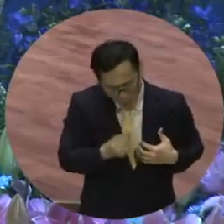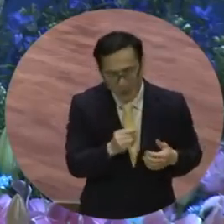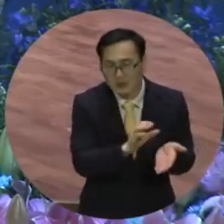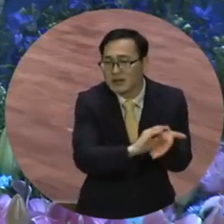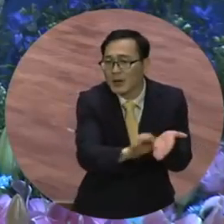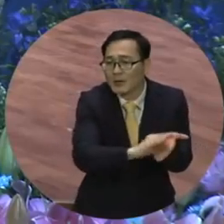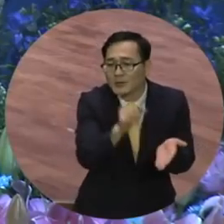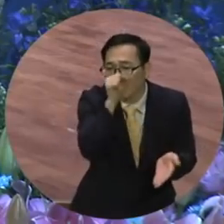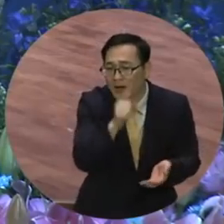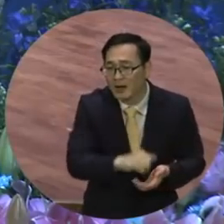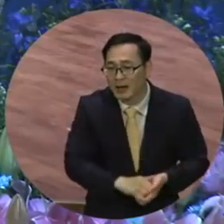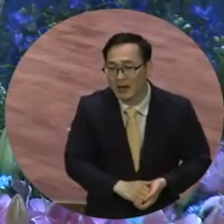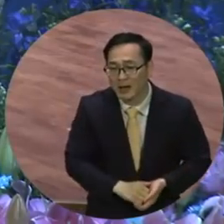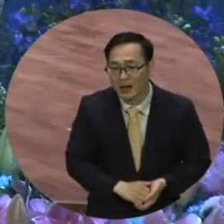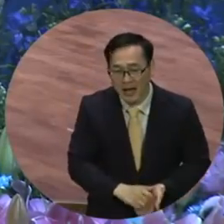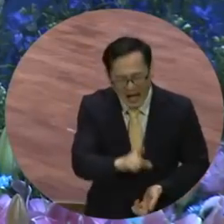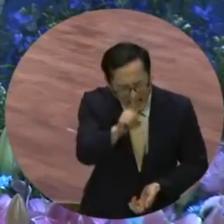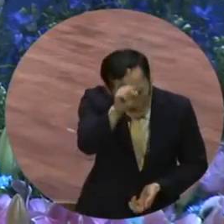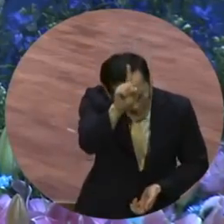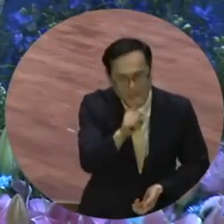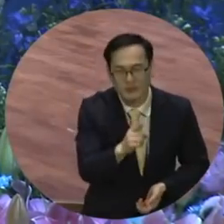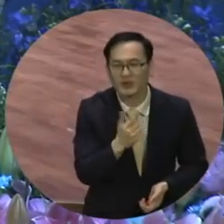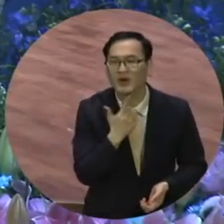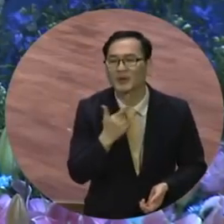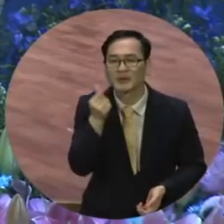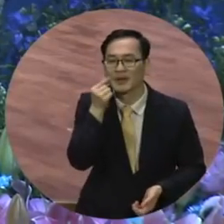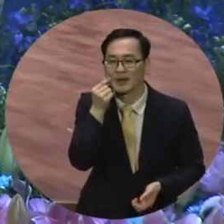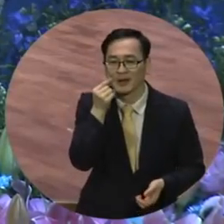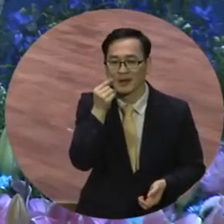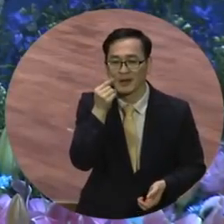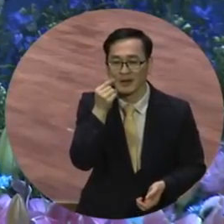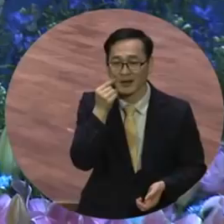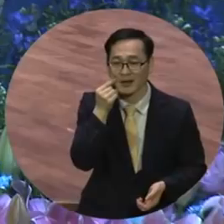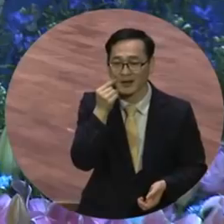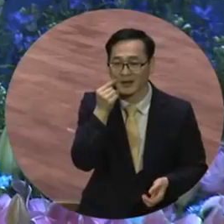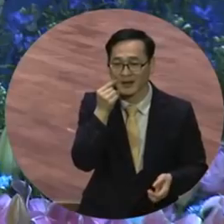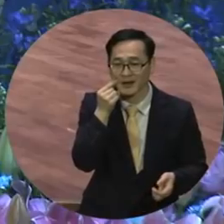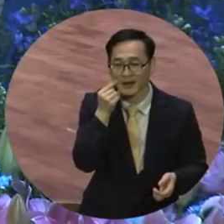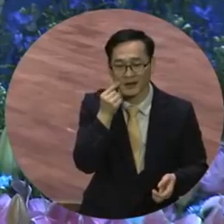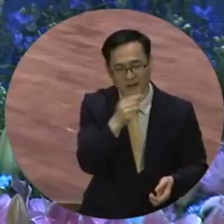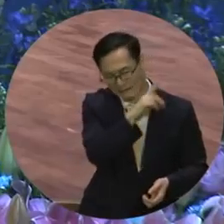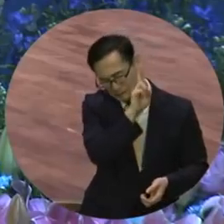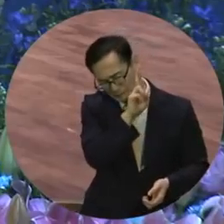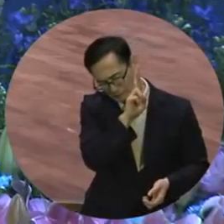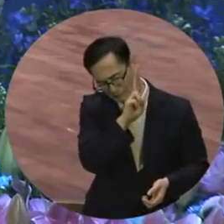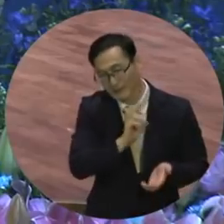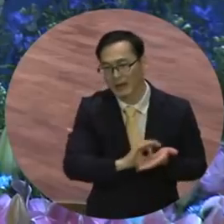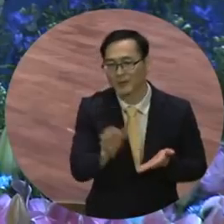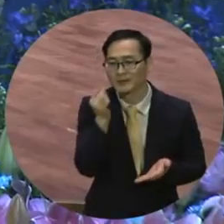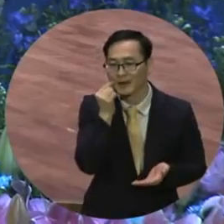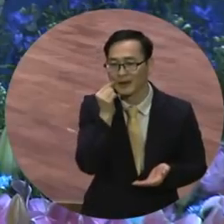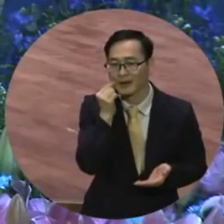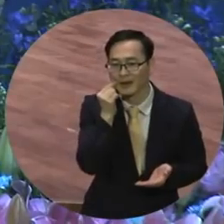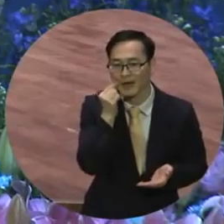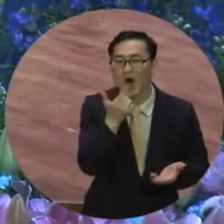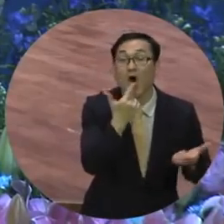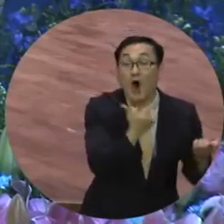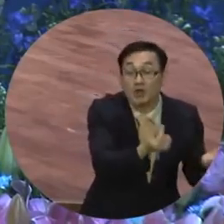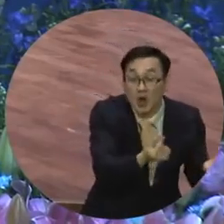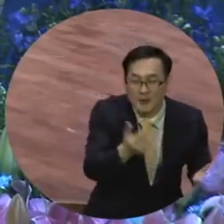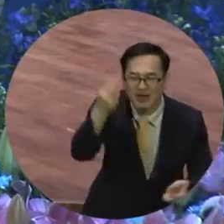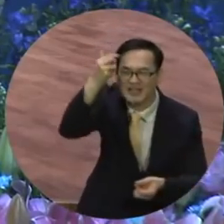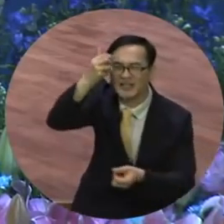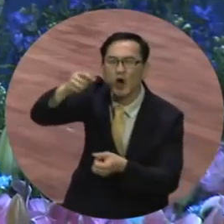바뀌어졌는데 하나도 못 누려. 영적으로 마찬가지. 옛틀에 갇혀, 율법 체질대로